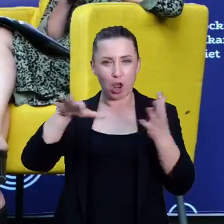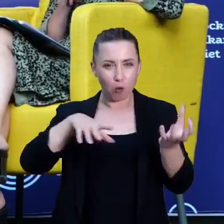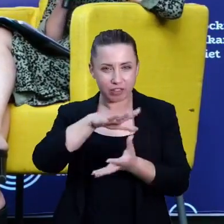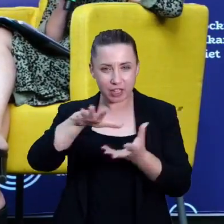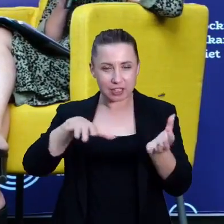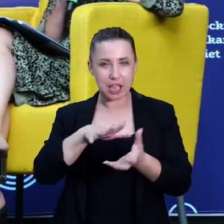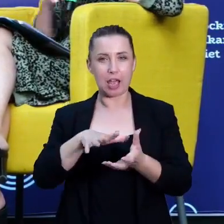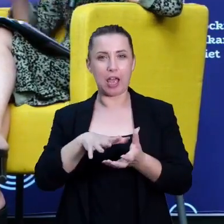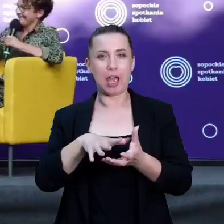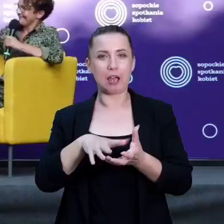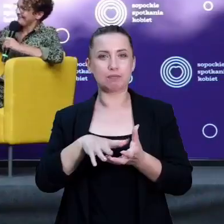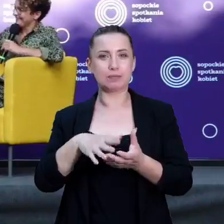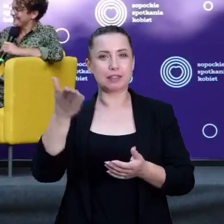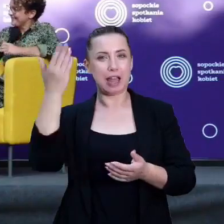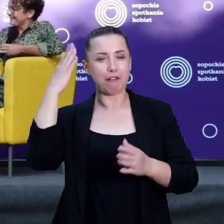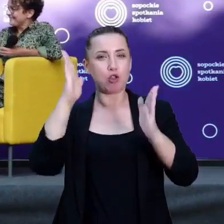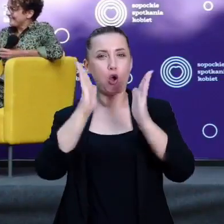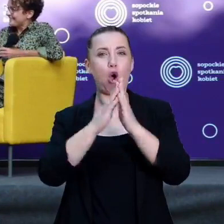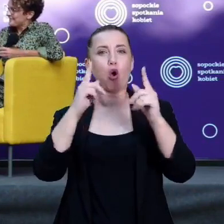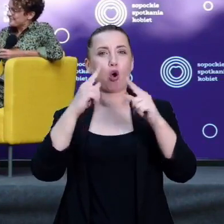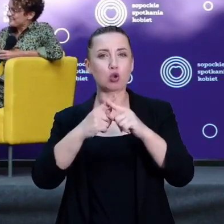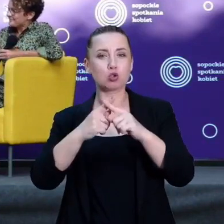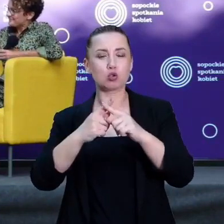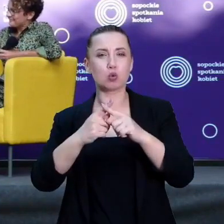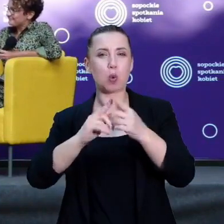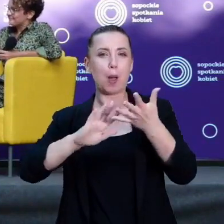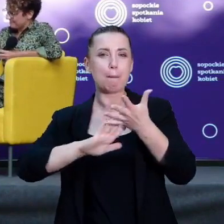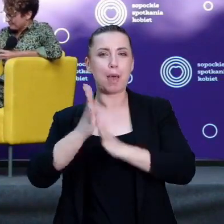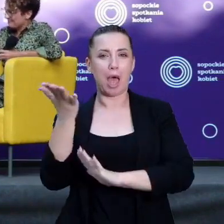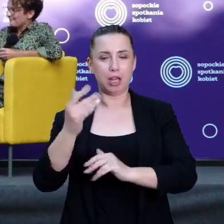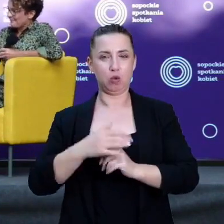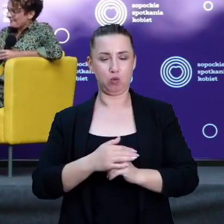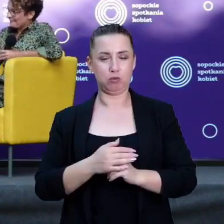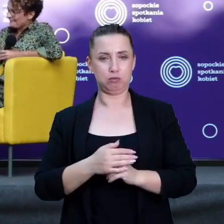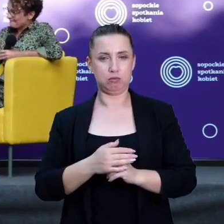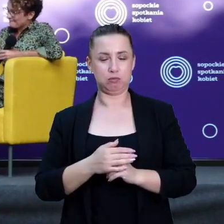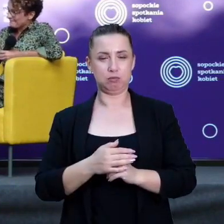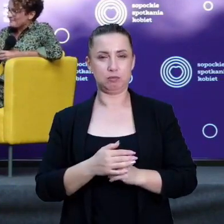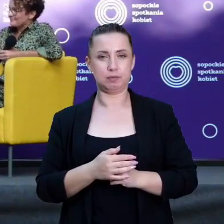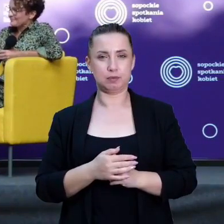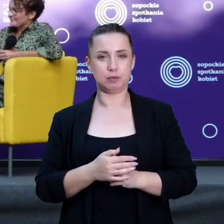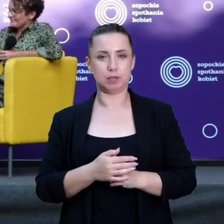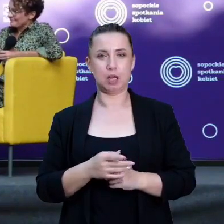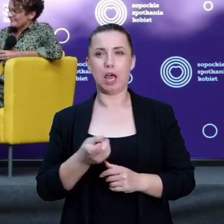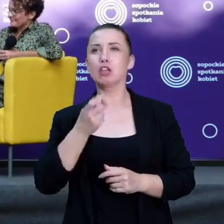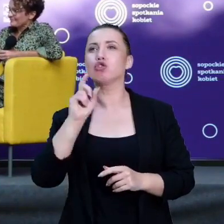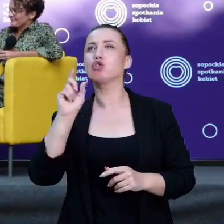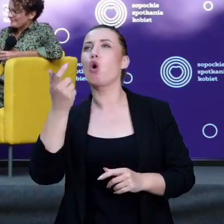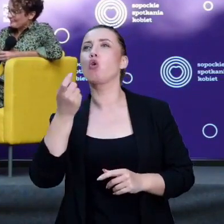wiem, czy wiecie pani, jaka jest etymologia słowa wiedźma, bo wiedźma,